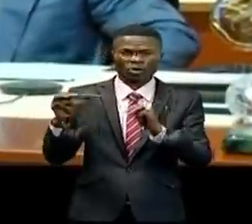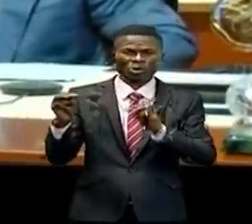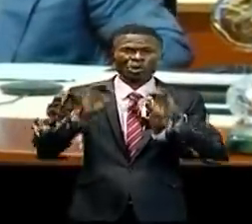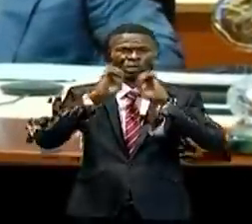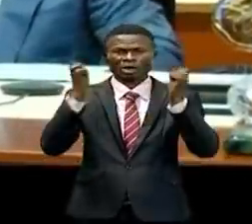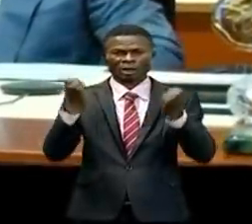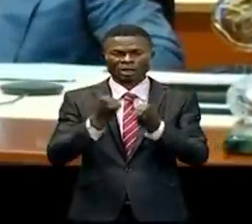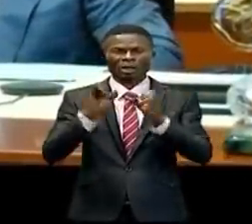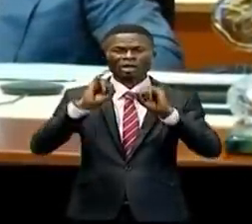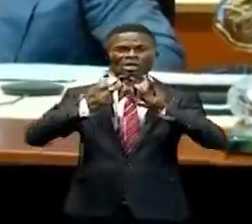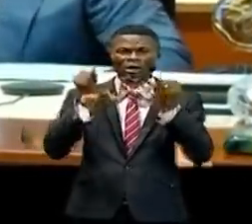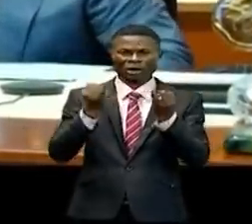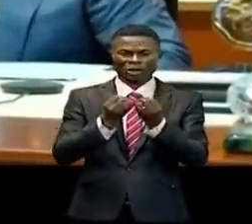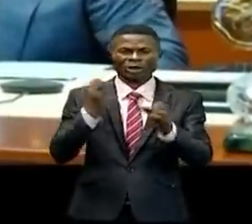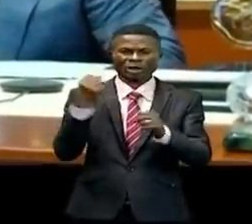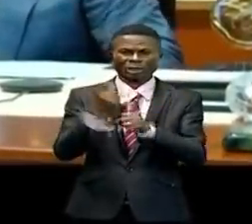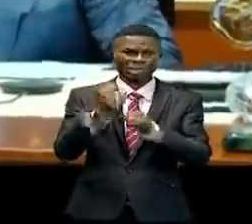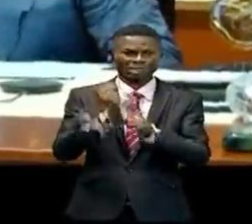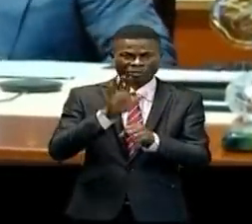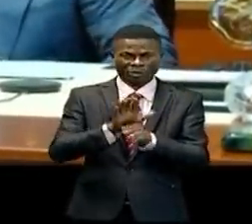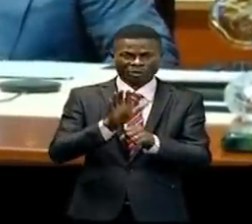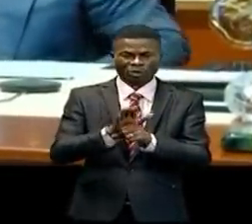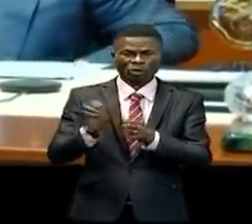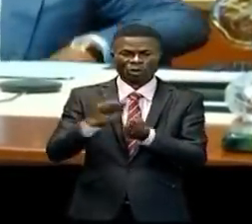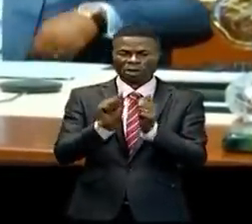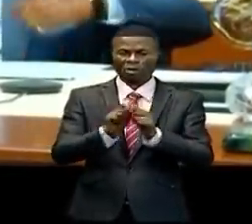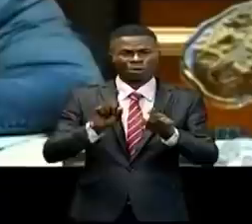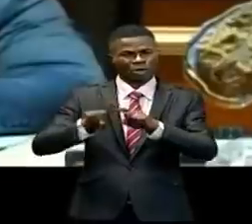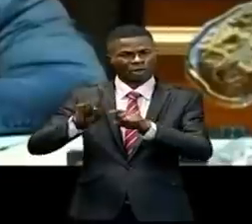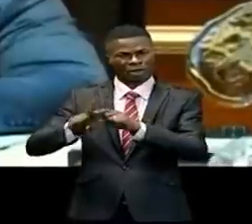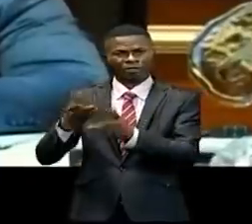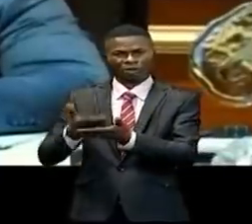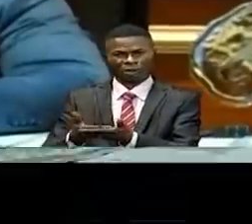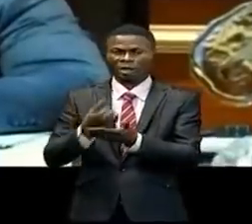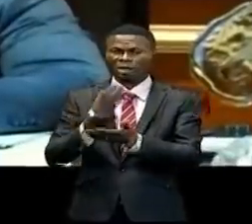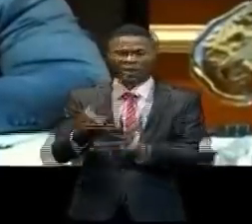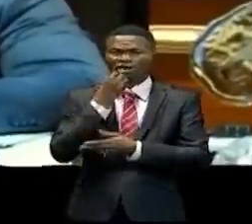moyennes industries actives dans les secteurs aussi variés, tels que